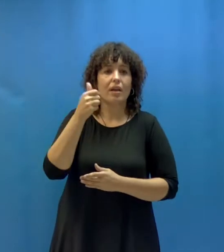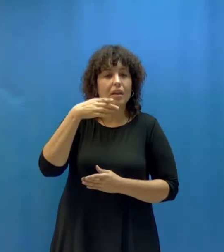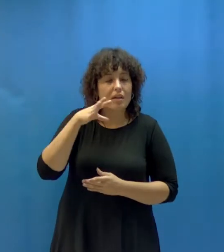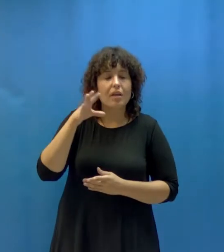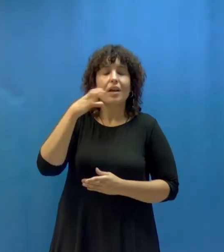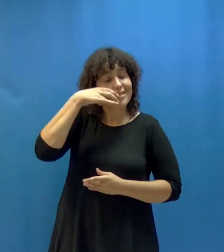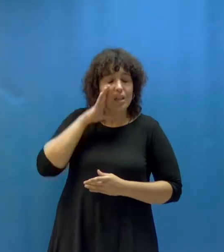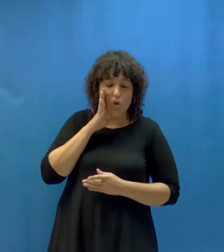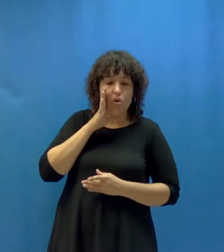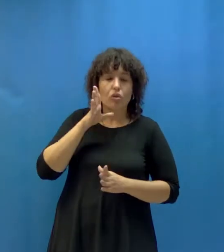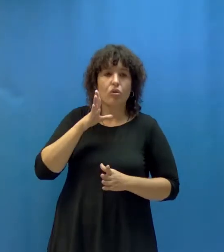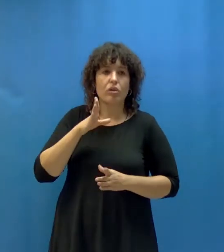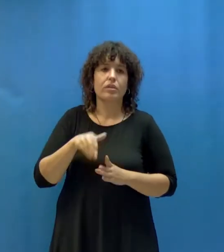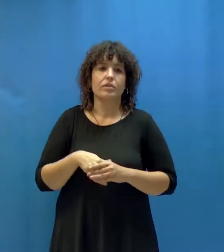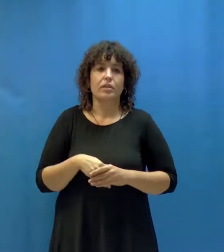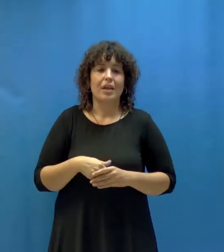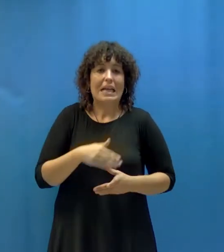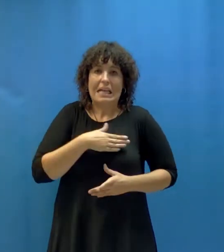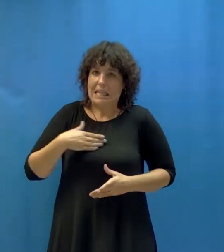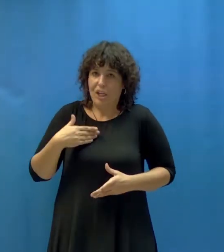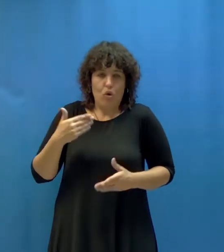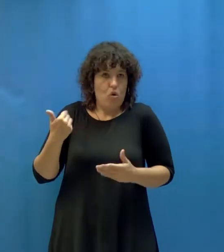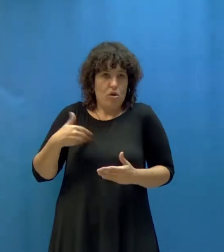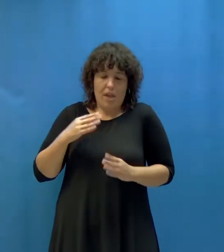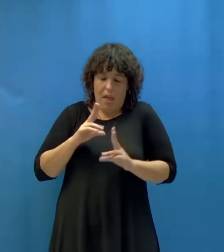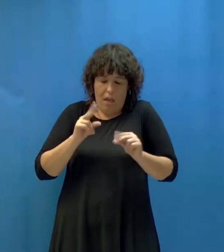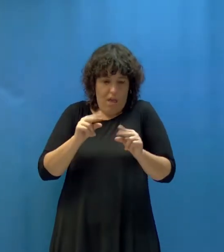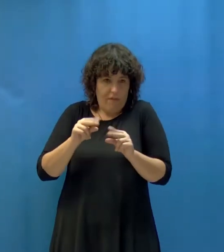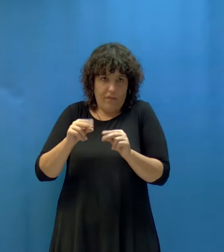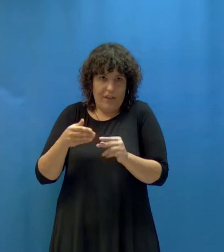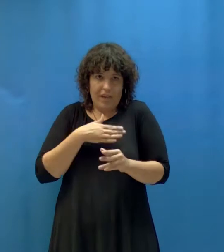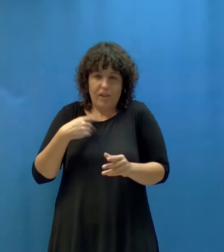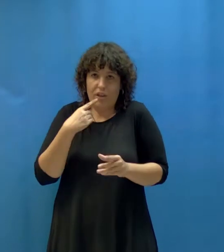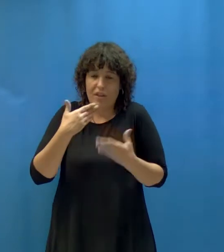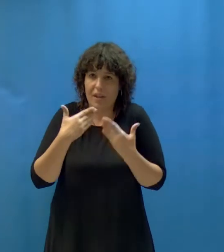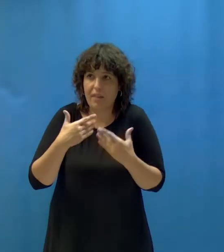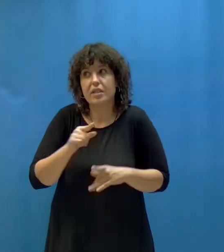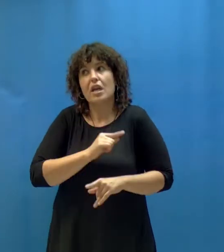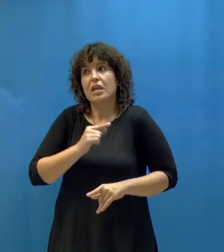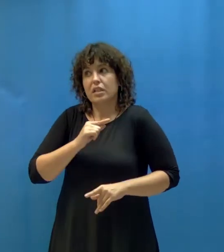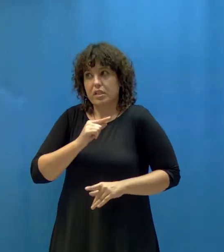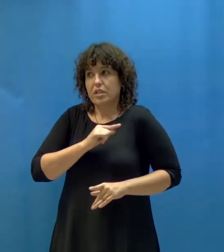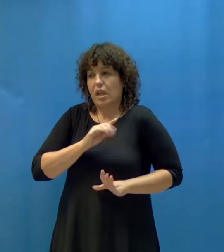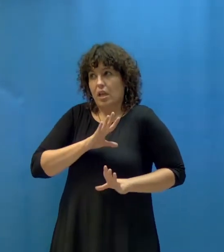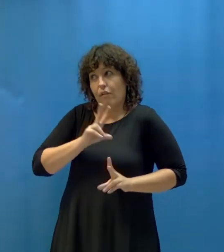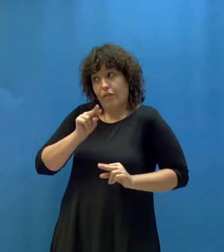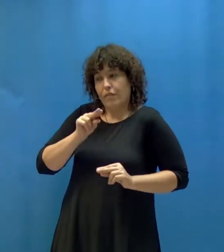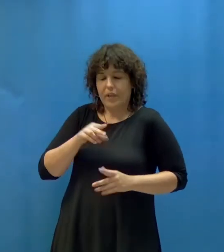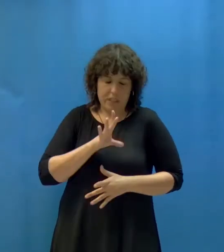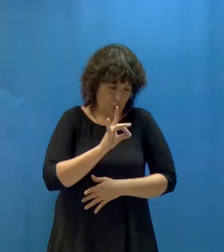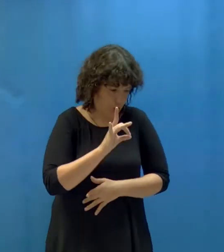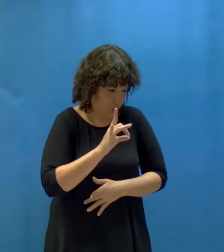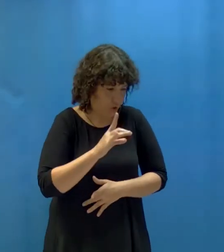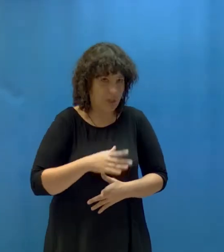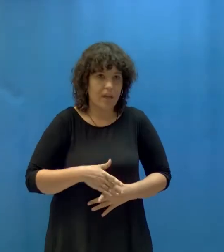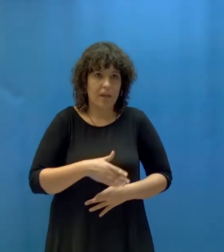directiva. Per acabar, vull tindre un xicotet record especial per al company Rafa Martí. Senyor Porcar, s'ha acabat el seu temps. Un record per a Rafa Martí, històric